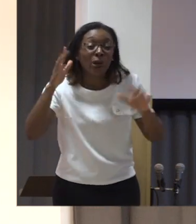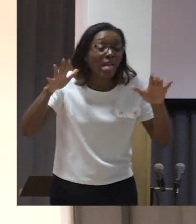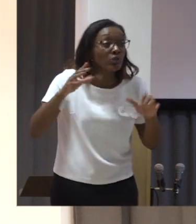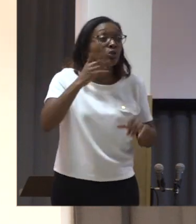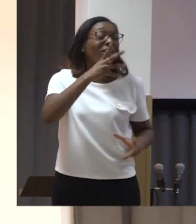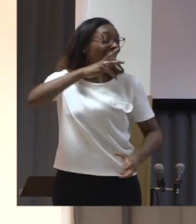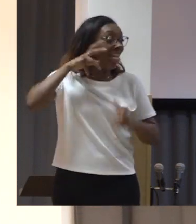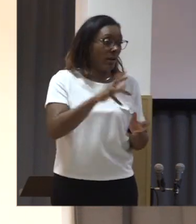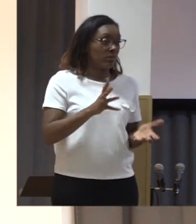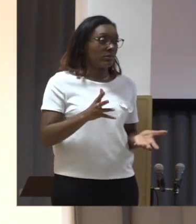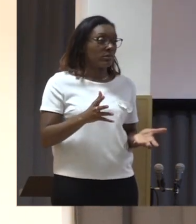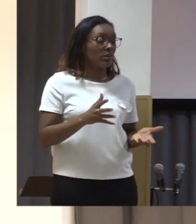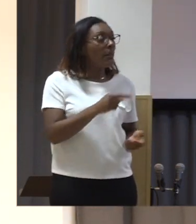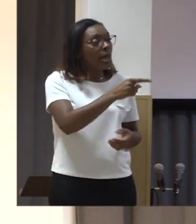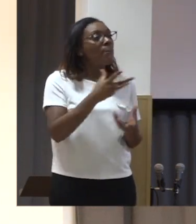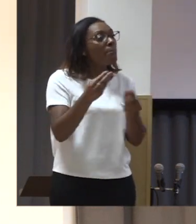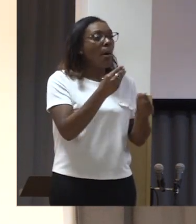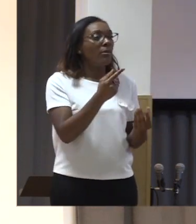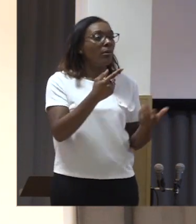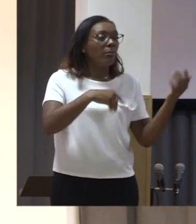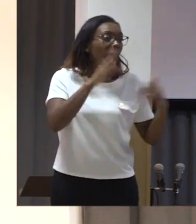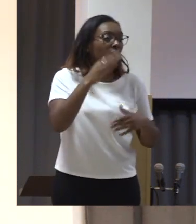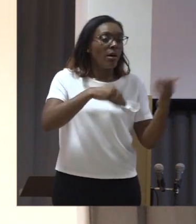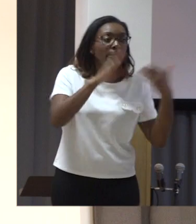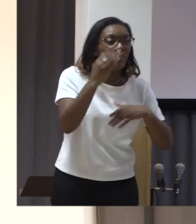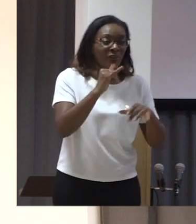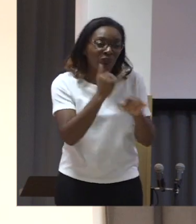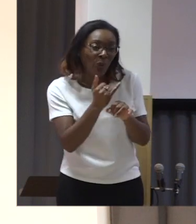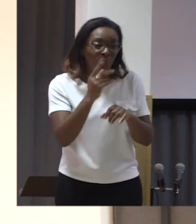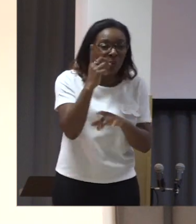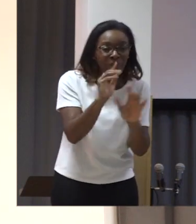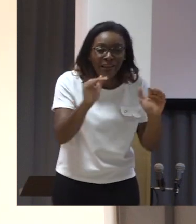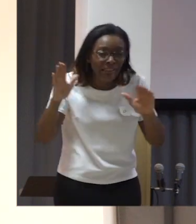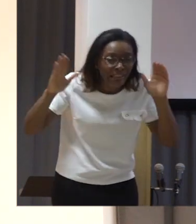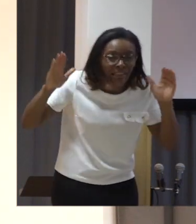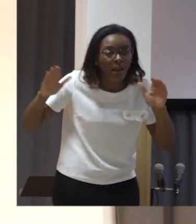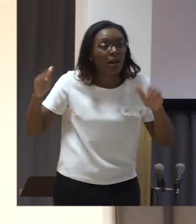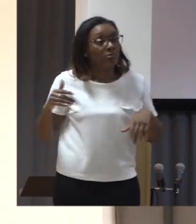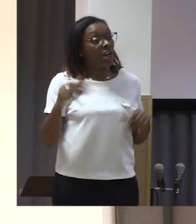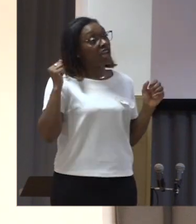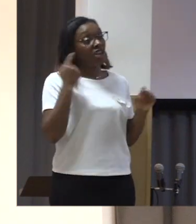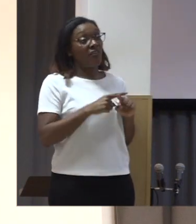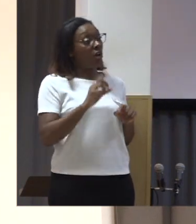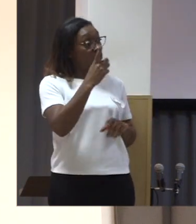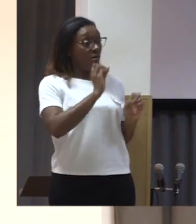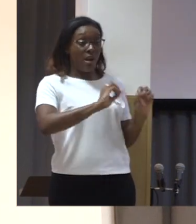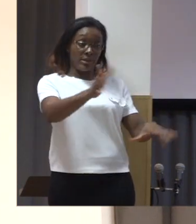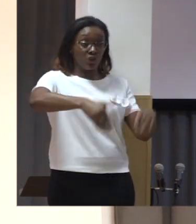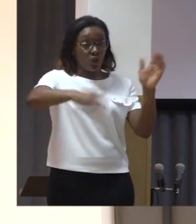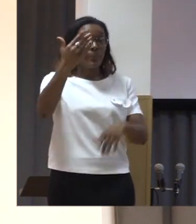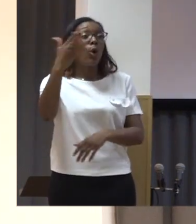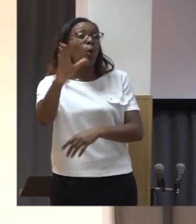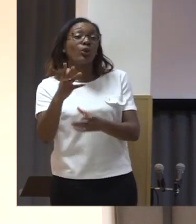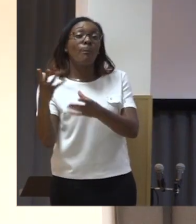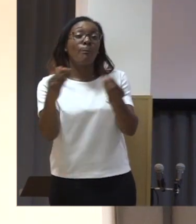se passer, c'est qu'à chaque fois qu'Israël faisait ce qui déplaisait à l'Éternel, Dieu les livrait à ses peuples ennemis.